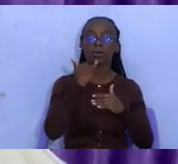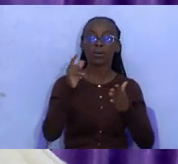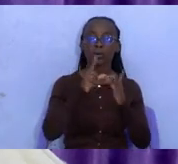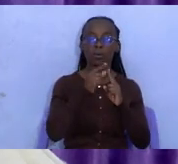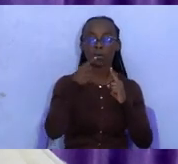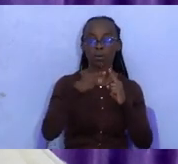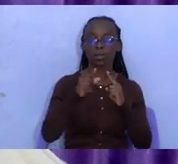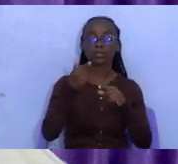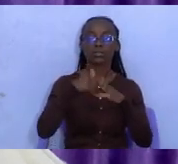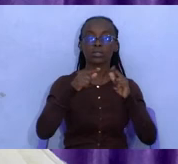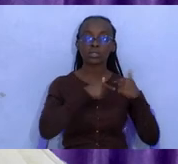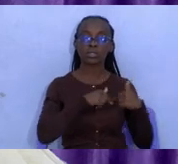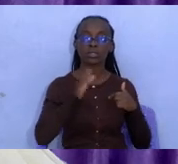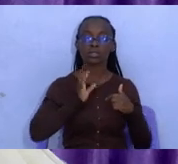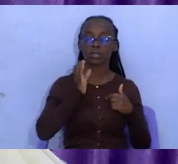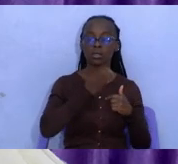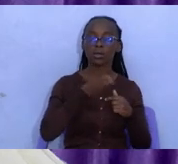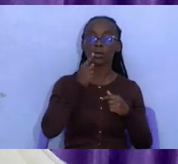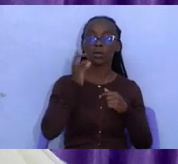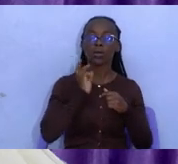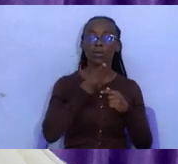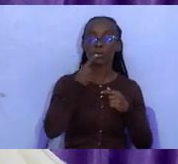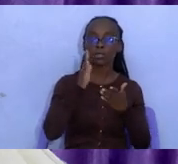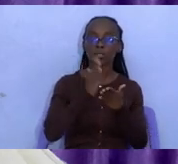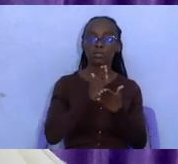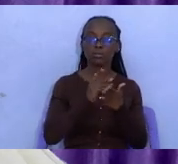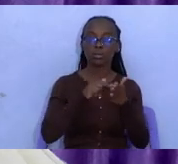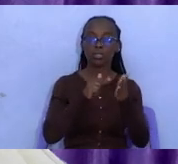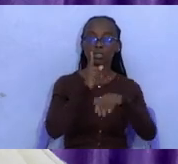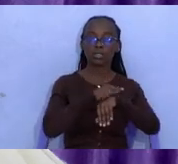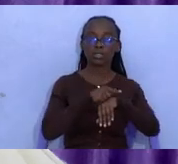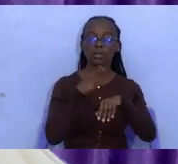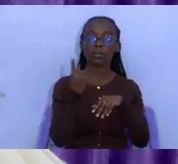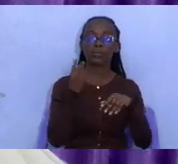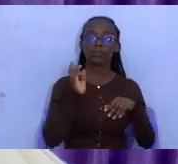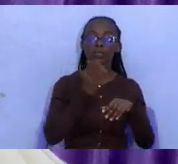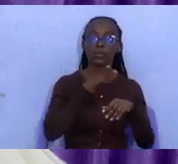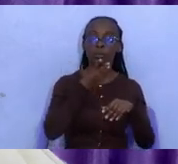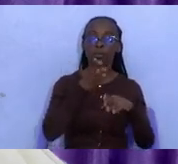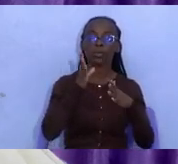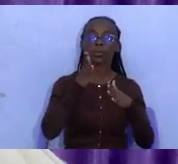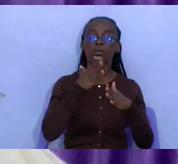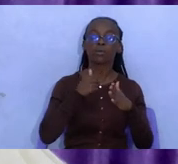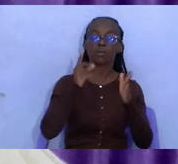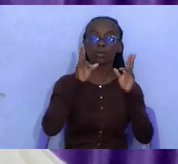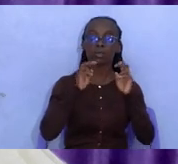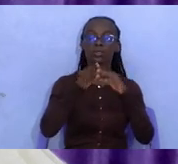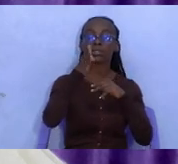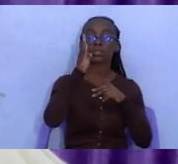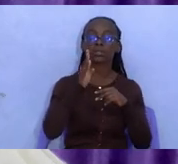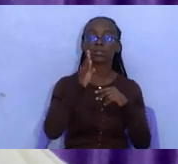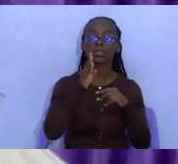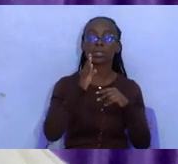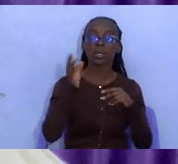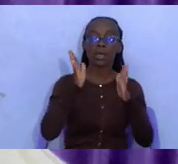umeliachilia katika mioyo yetu. Tunasema hakika huu ndio wakati Bwana wa kujitia nia jinsi inavyofaa kukutafuta.